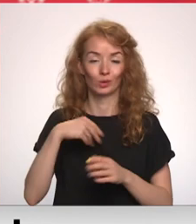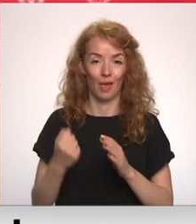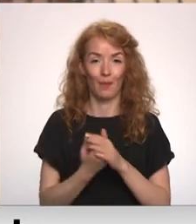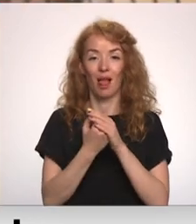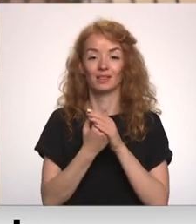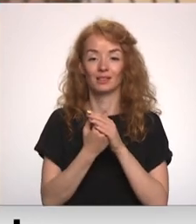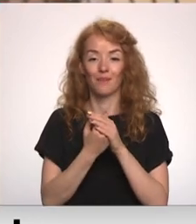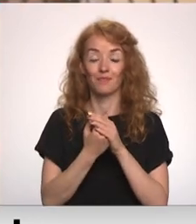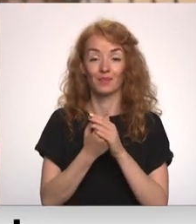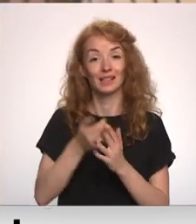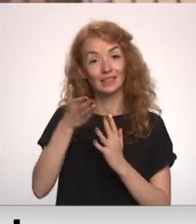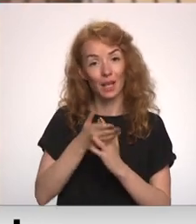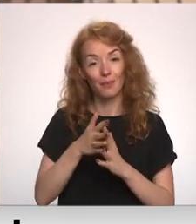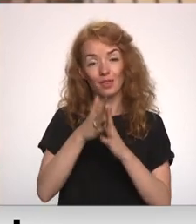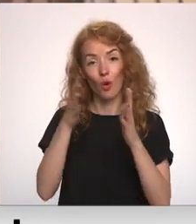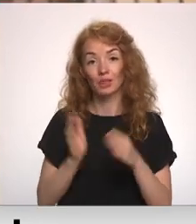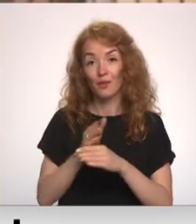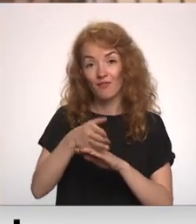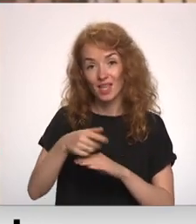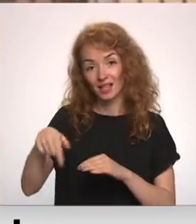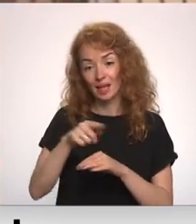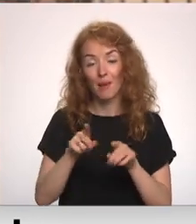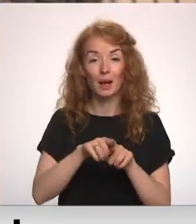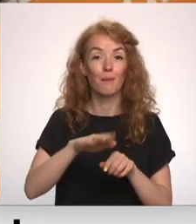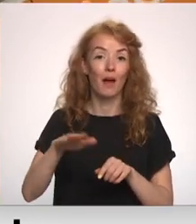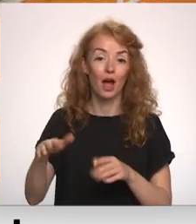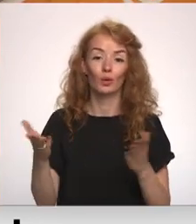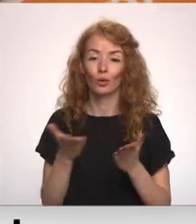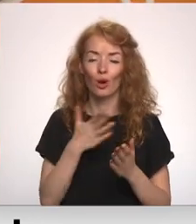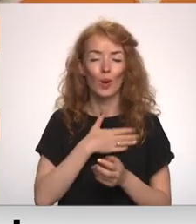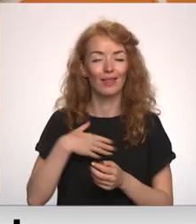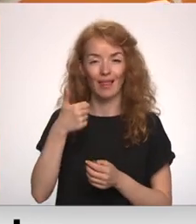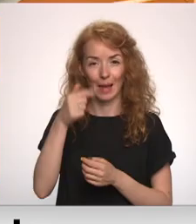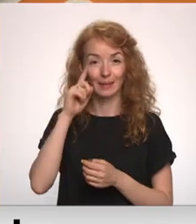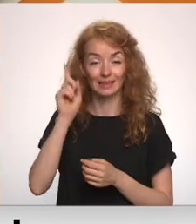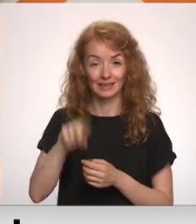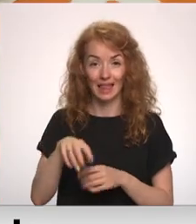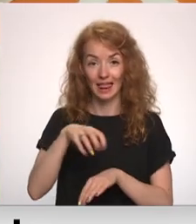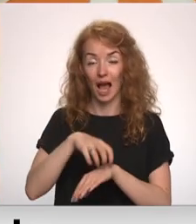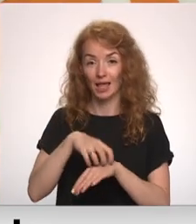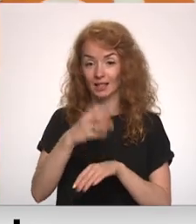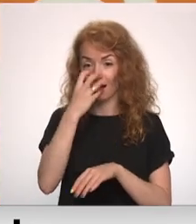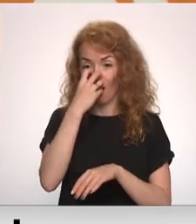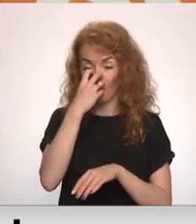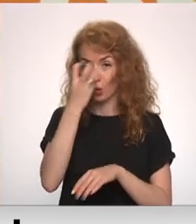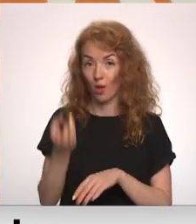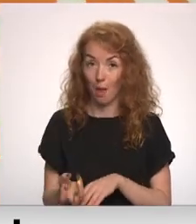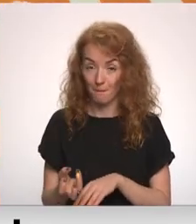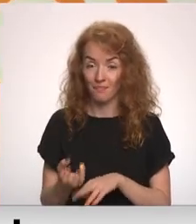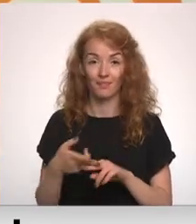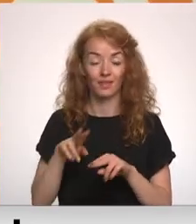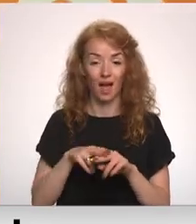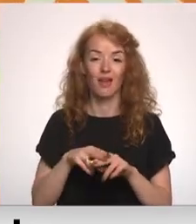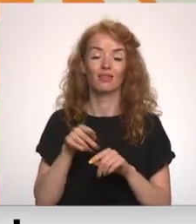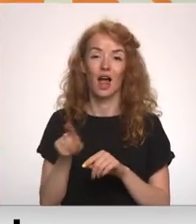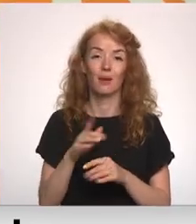klāt. Bet starp daudzajiem jubilejas viesiem ir arī bērni, kuri ļoti labi zina, kad dakteris Klauns noņem savu košo degunu, tā atkal